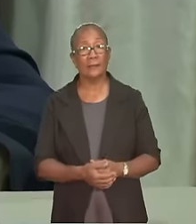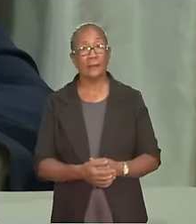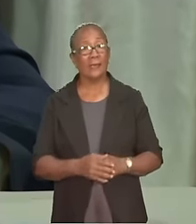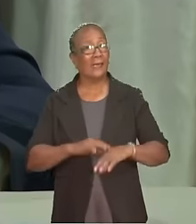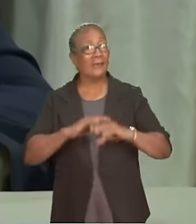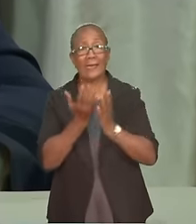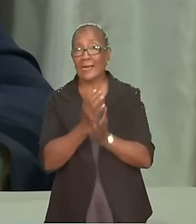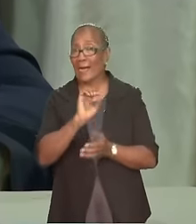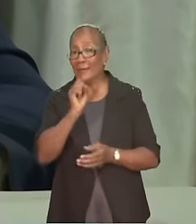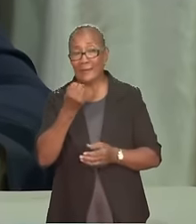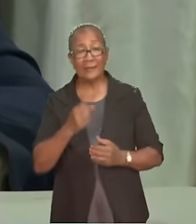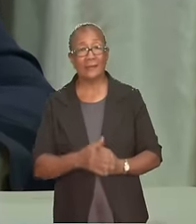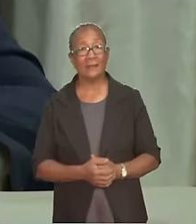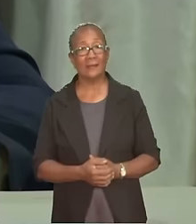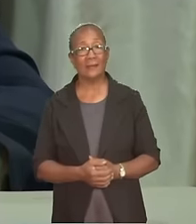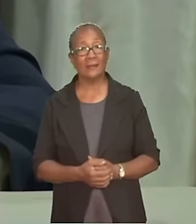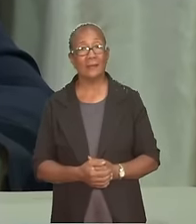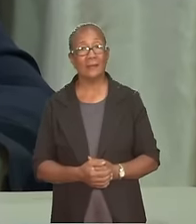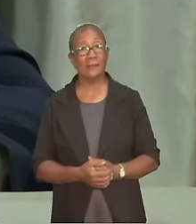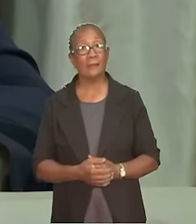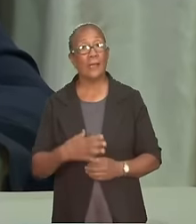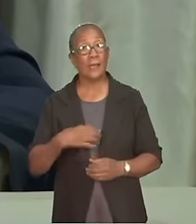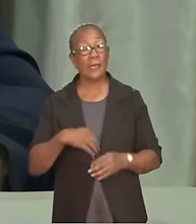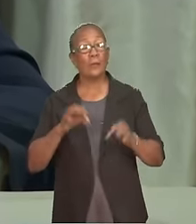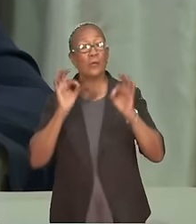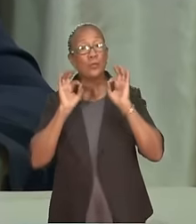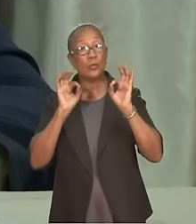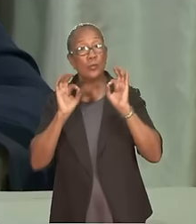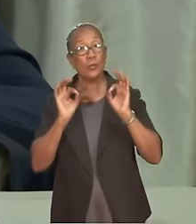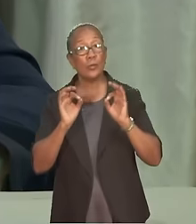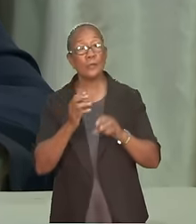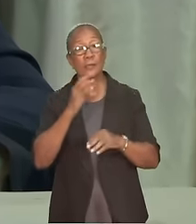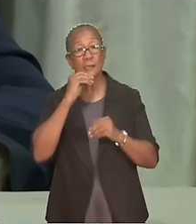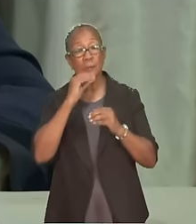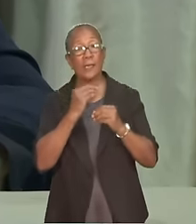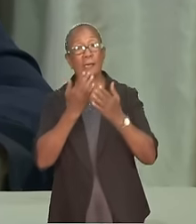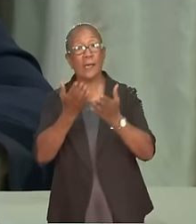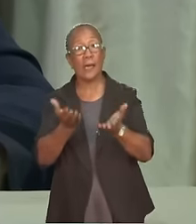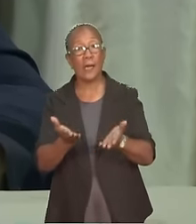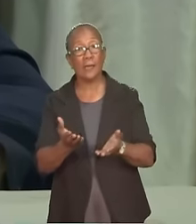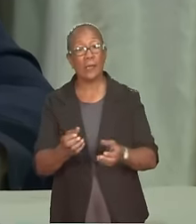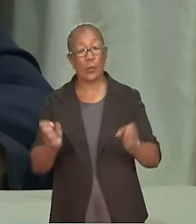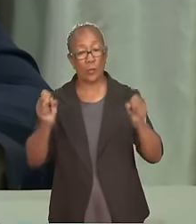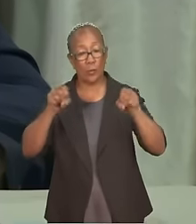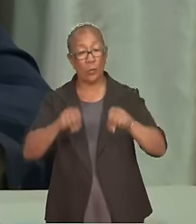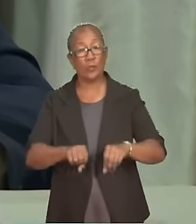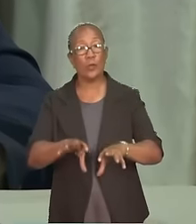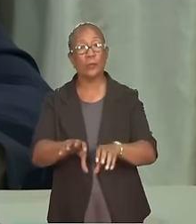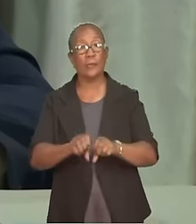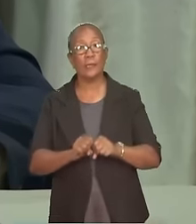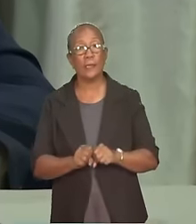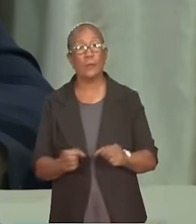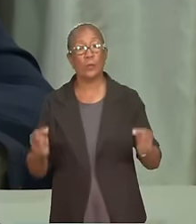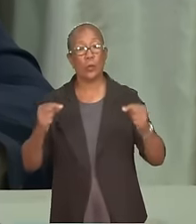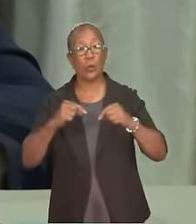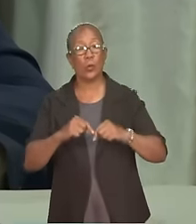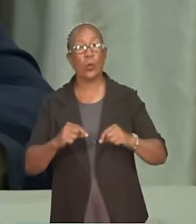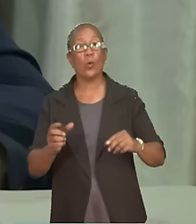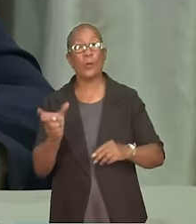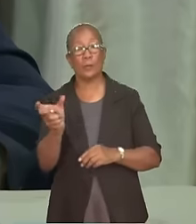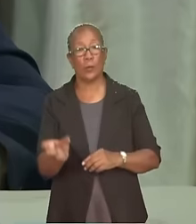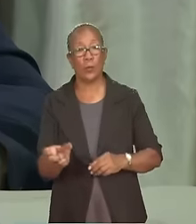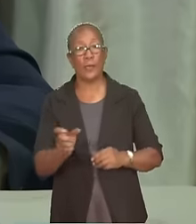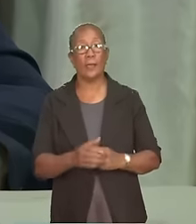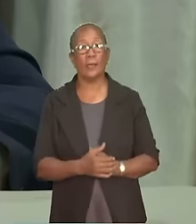onkan. En ik heb serieus gesprek gehad met de vicepresident hierover. En we gaan besluiten nemen. Komende week ga ik weer met de VP zitten.